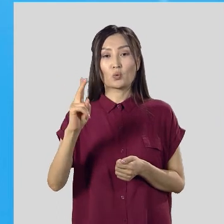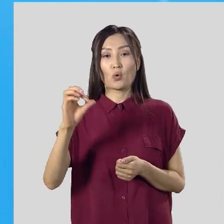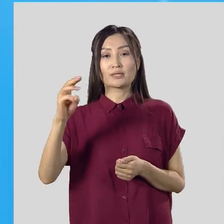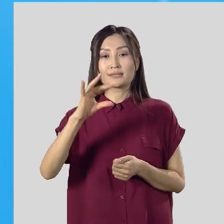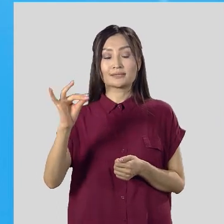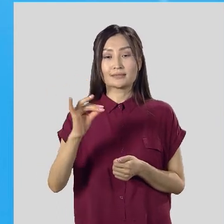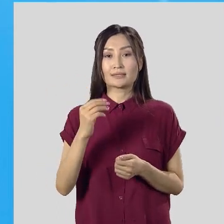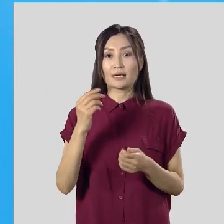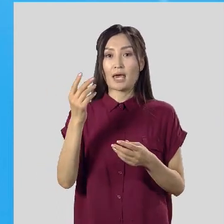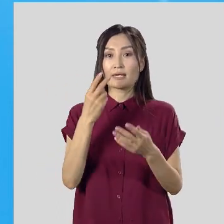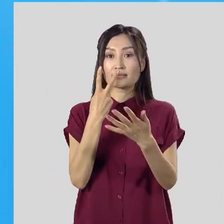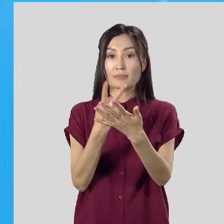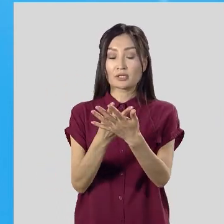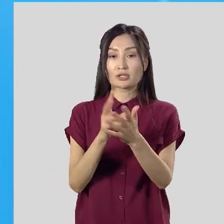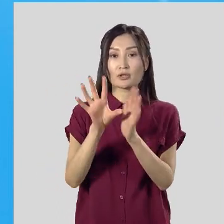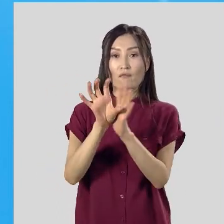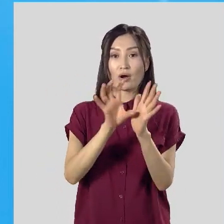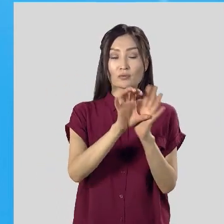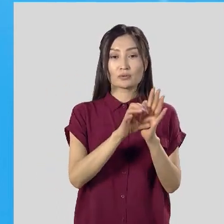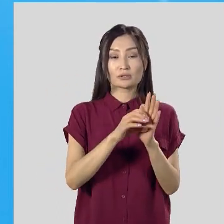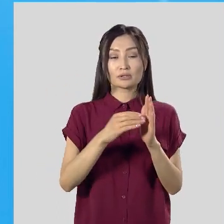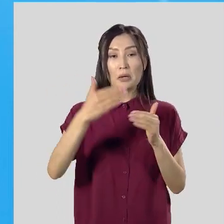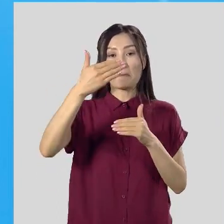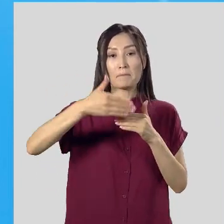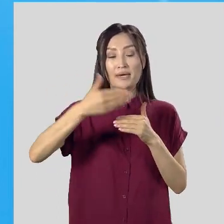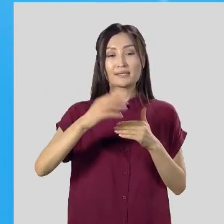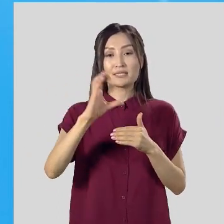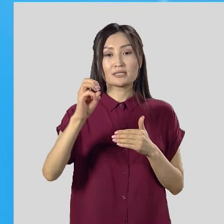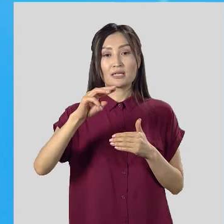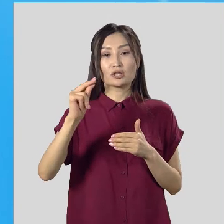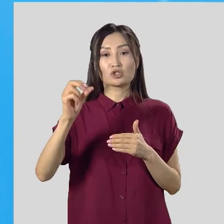близорукости изображение фокусируется перед сетчаткой.